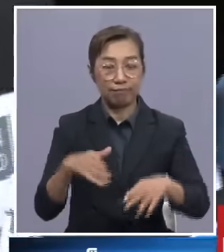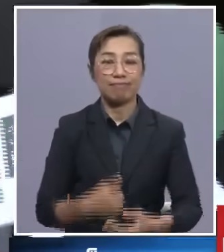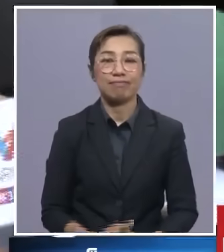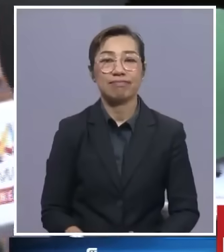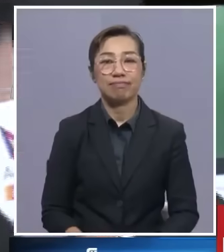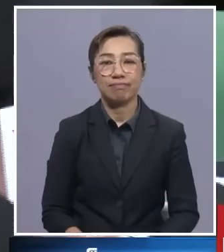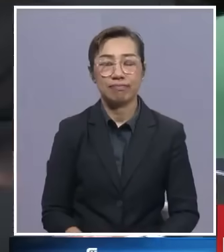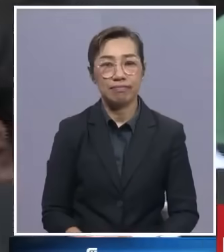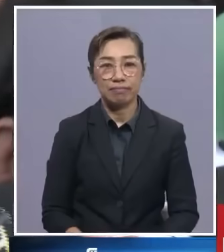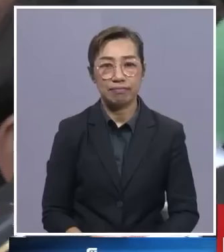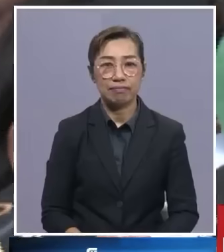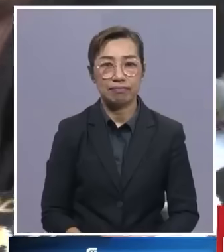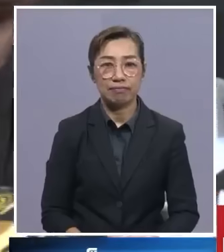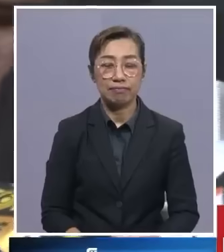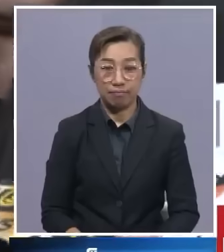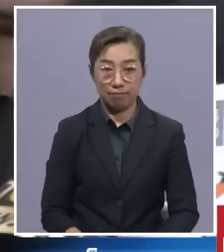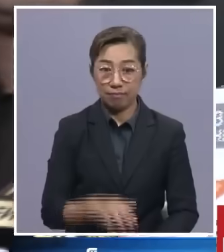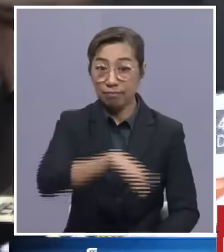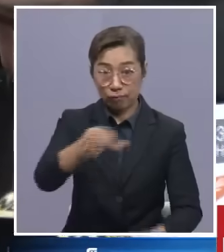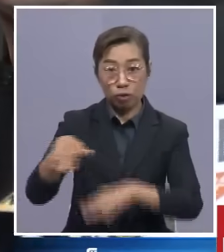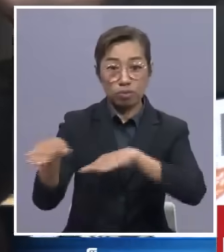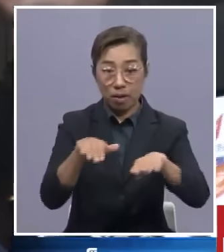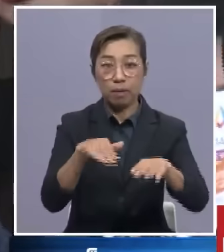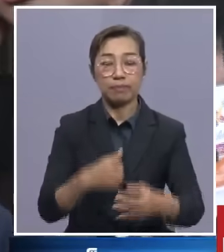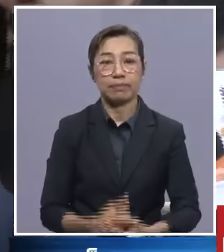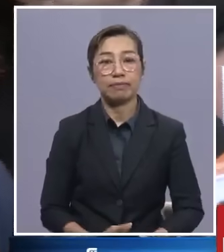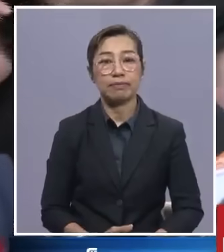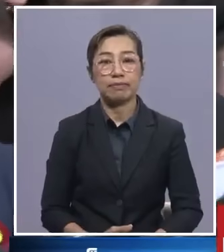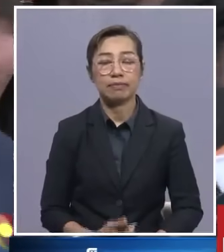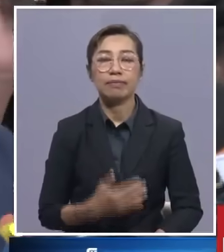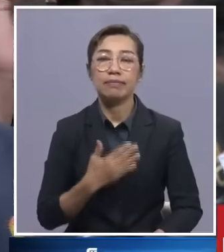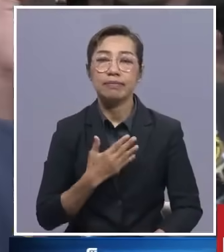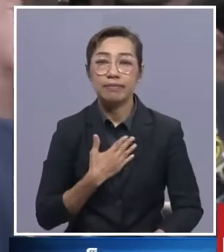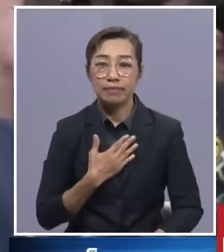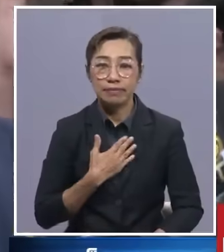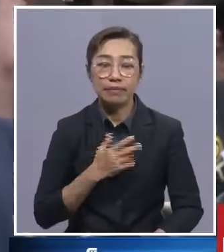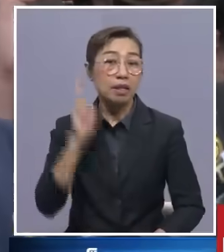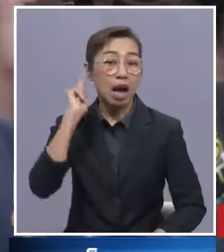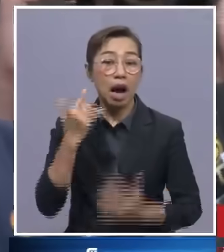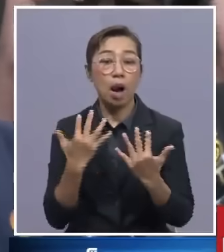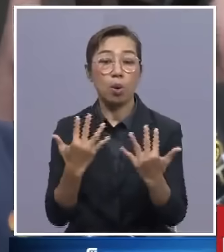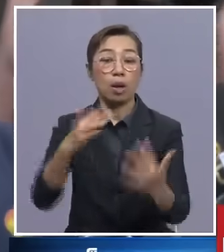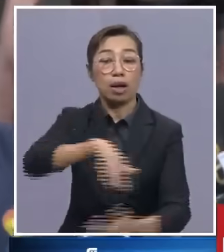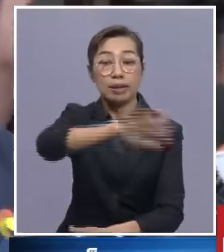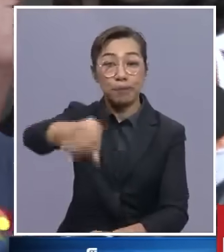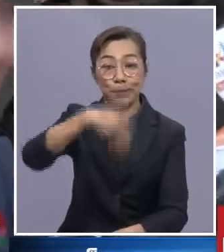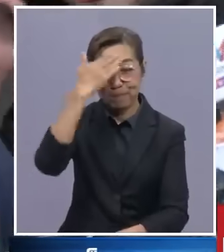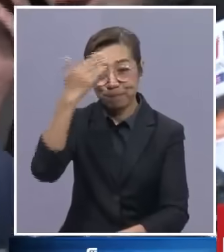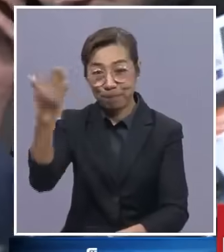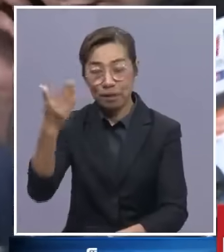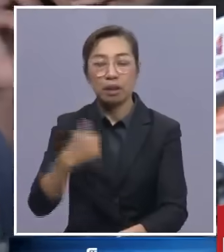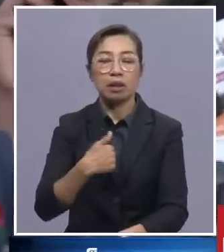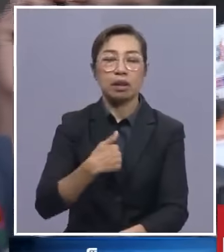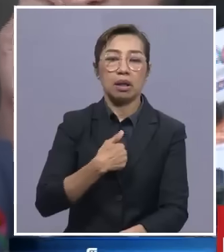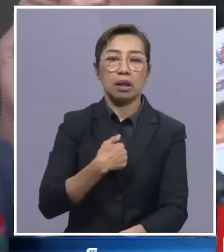ครับพร้อมแล้วนะครับก็เรียนพี่น้องสื่อมวลชนทุกท่านนะครับก็การ